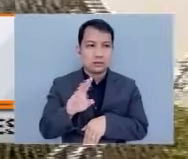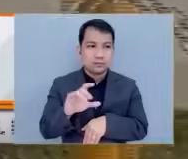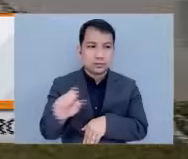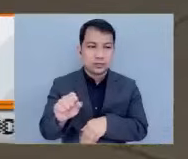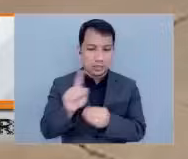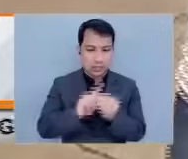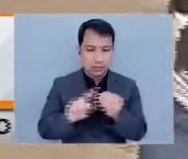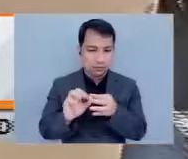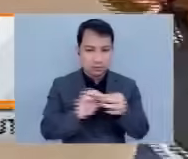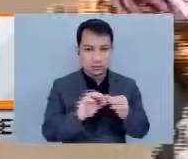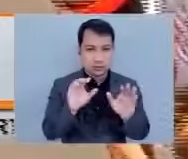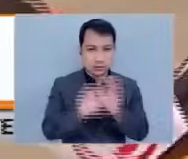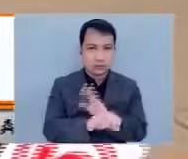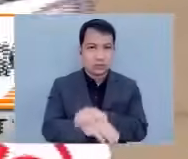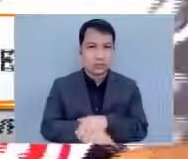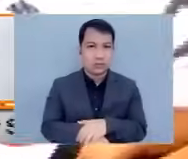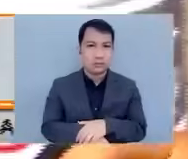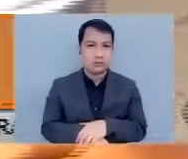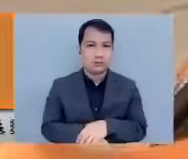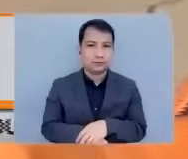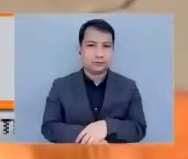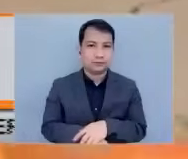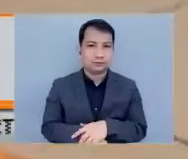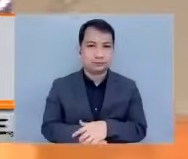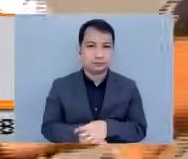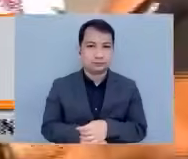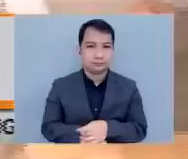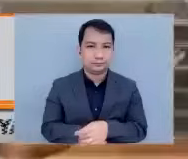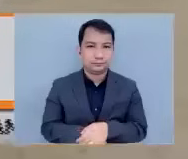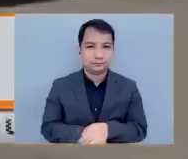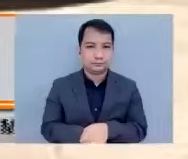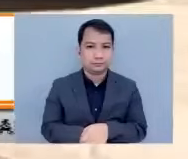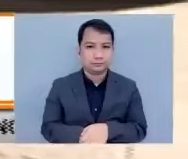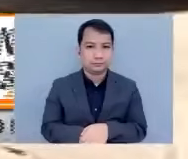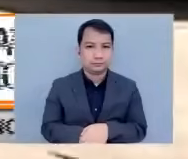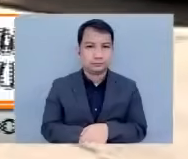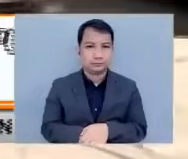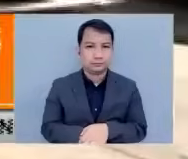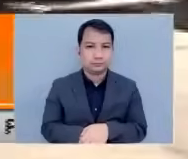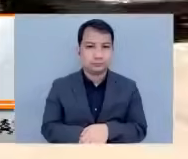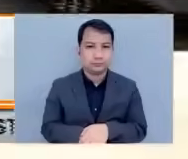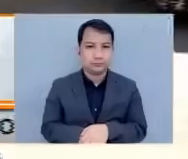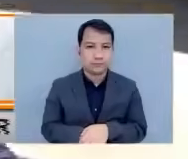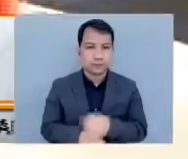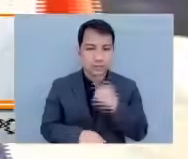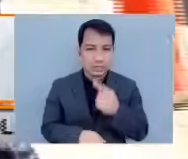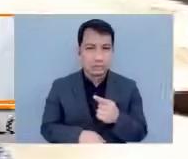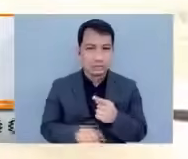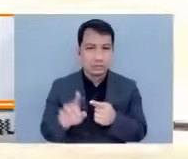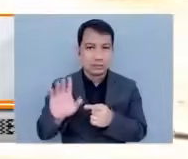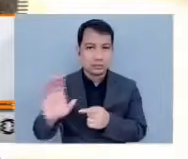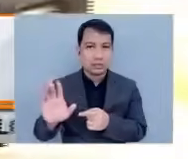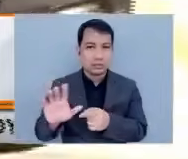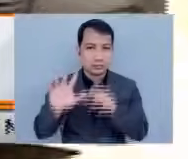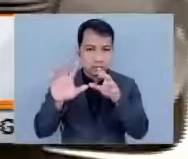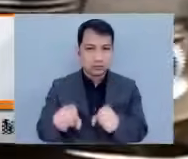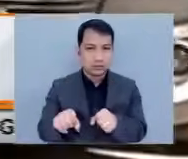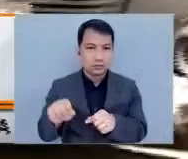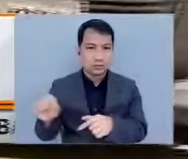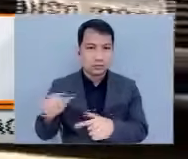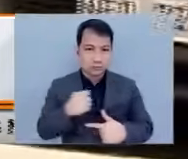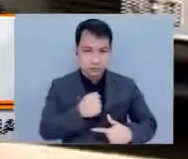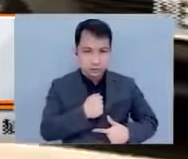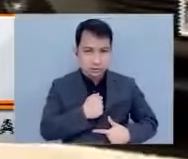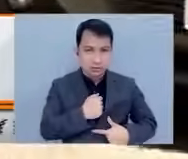krimen. May lawyer po. Okay. No comment. Samantala, inaresto rin ang isa pang sekyu na si alias